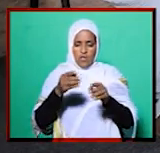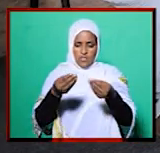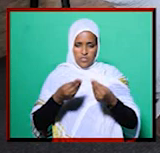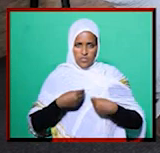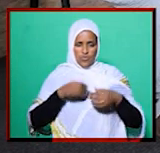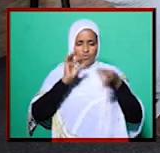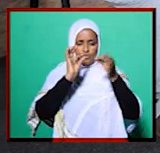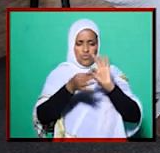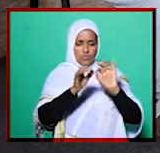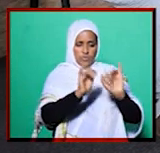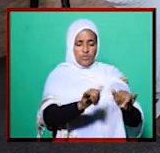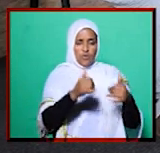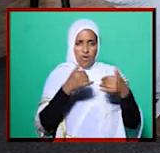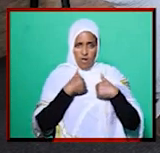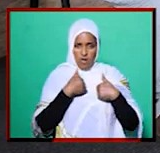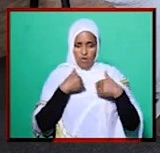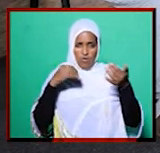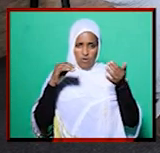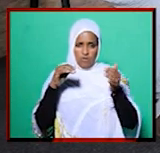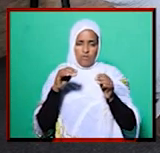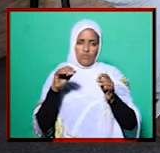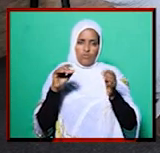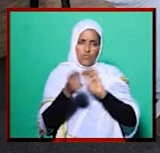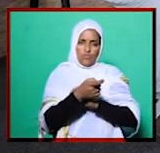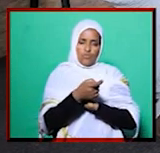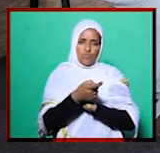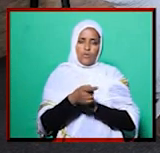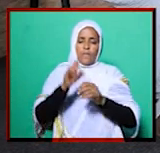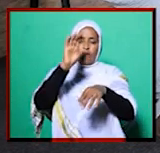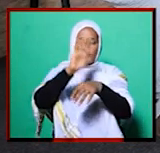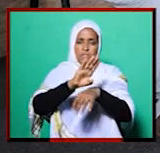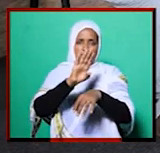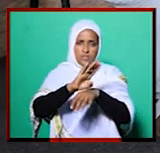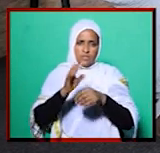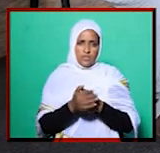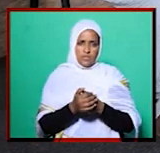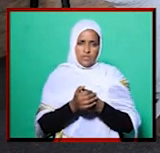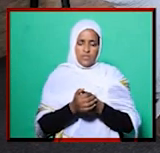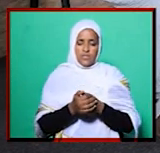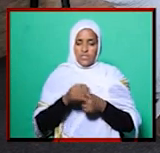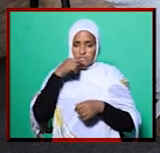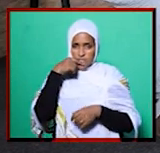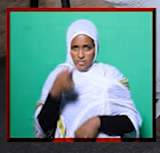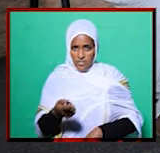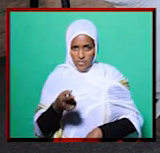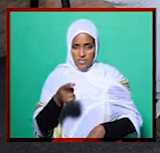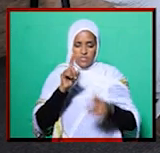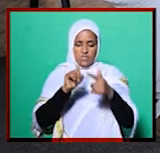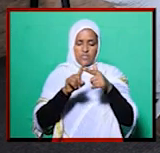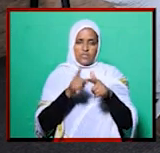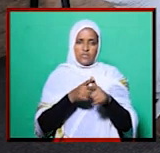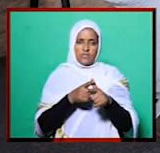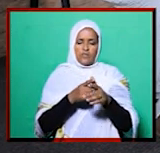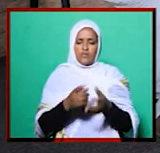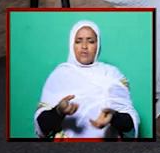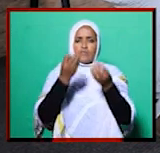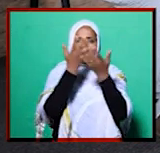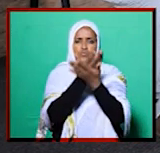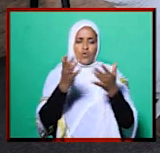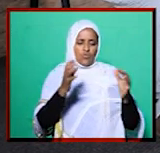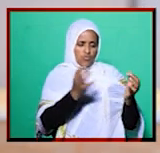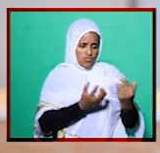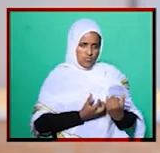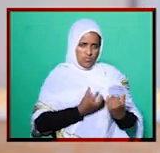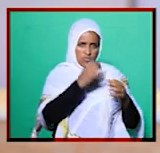ሆኖ ቤተ ክርስቲያን ስንል እንግዲህ ብዙ ነገሮችን ያቀፋል። ቤተክርስቲያን መጀመሪያው ላይ እናት ናት